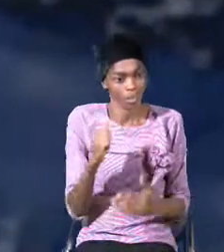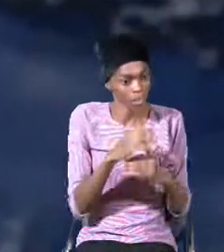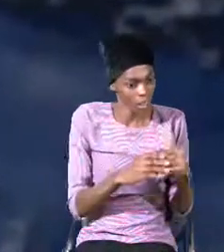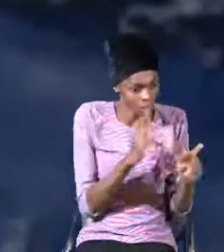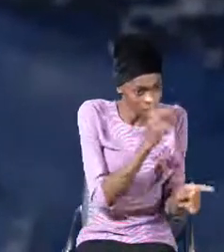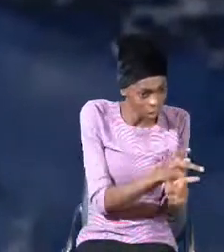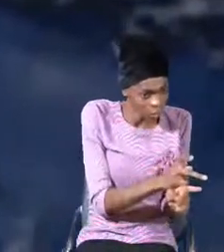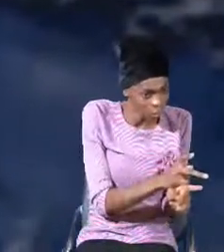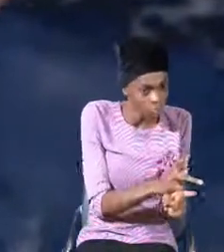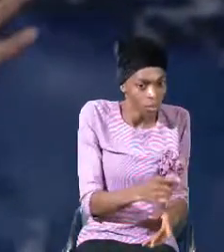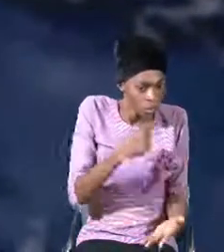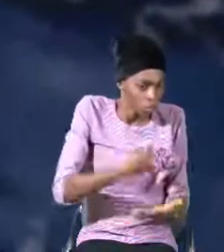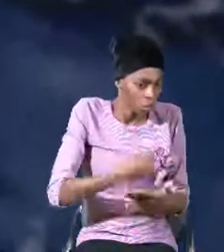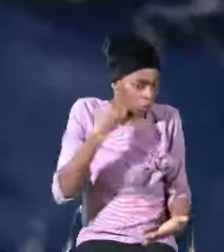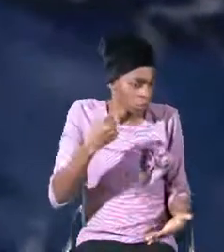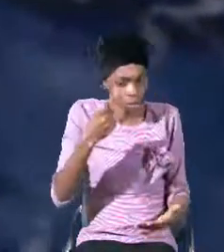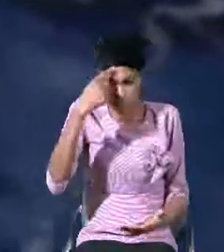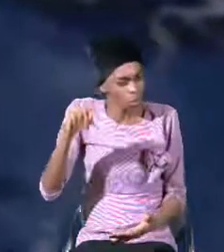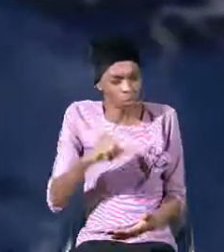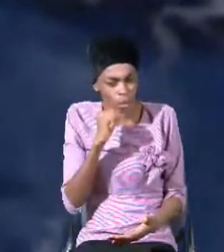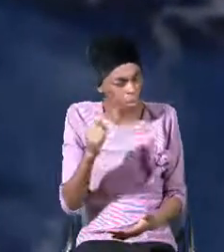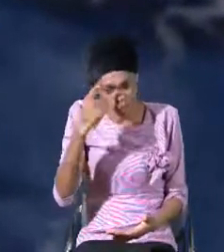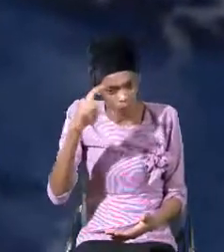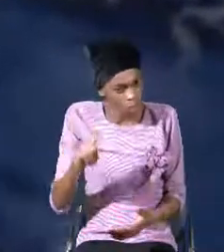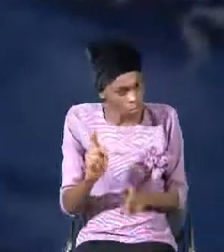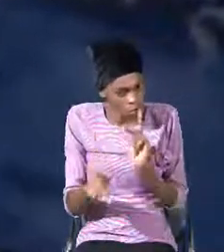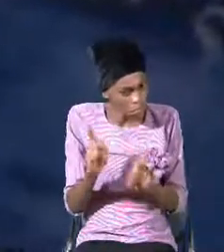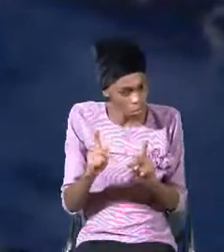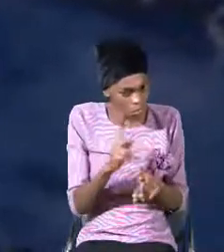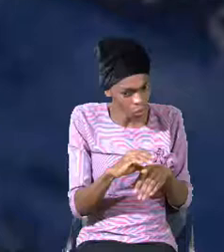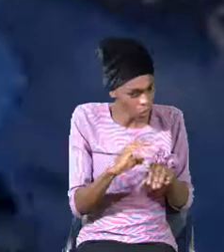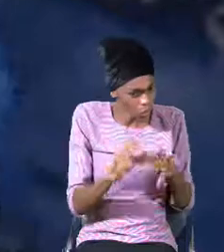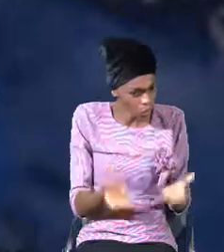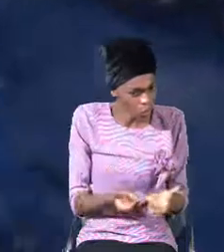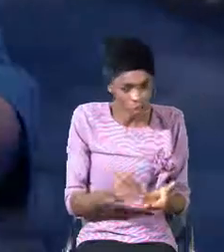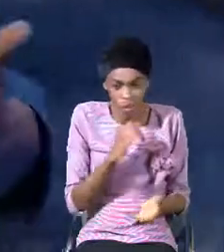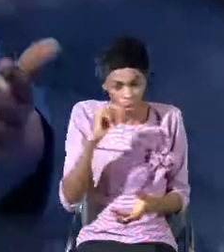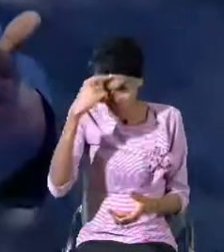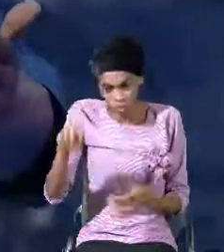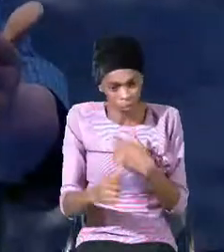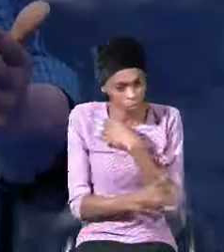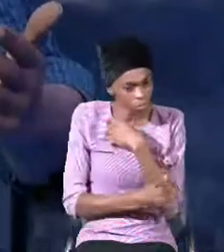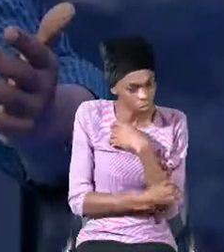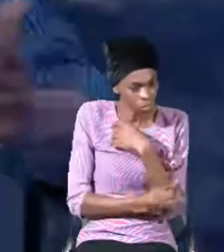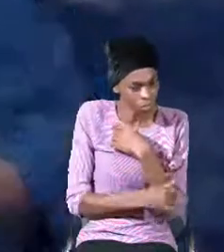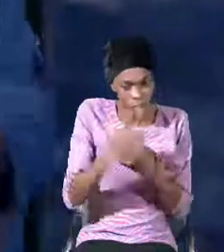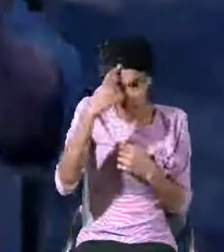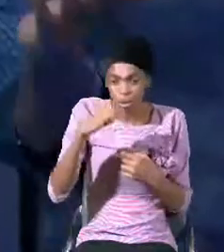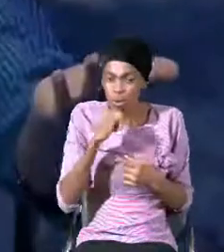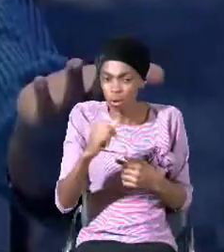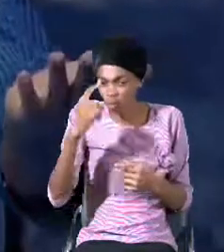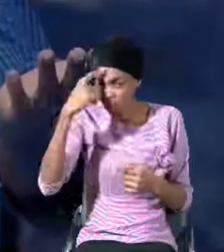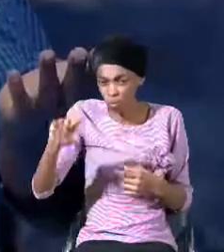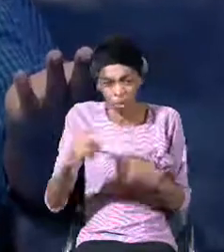qui amasse des trésors, pas pour la communauté, pas pour le pays, pas pour le bien-être